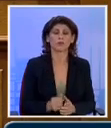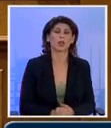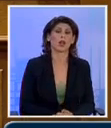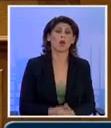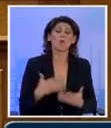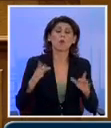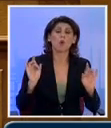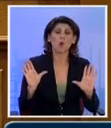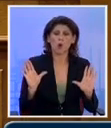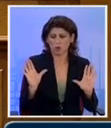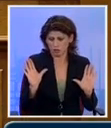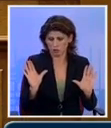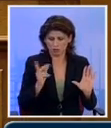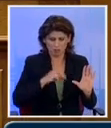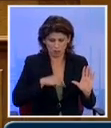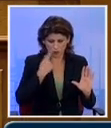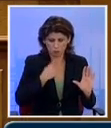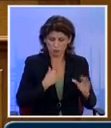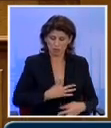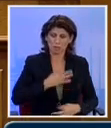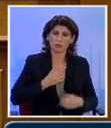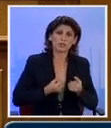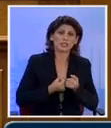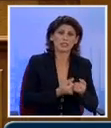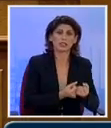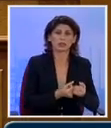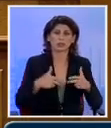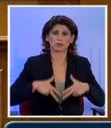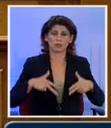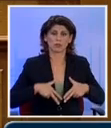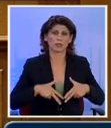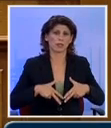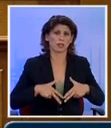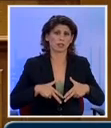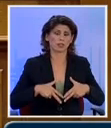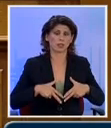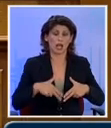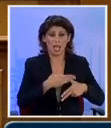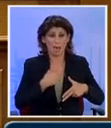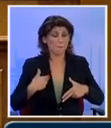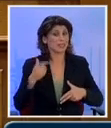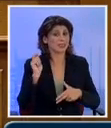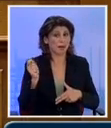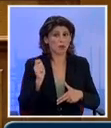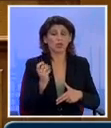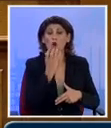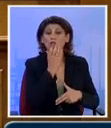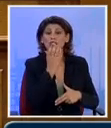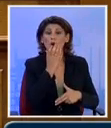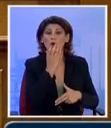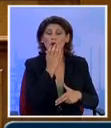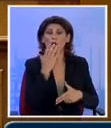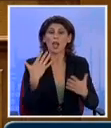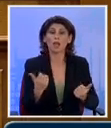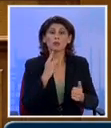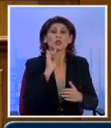με ανιδιοτέλεια και αξιοπρέπεια στηρίζουν την κυβέρνησή μας. Εμείς για πολιτικό οξυγόνο